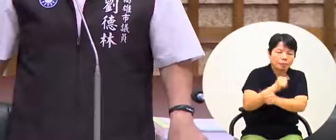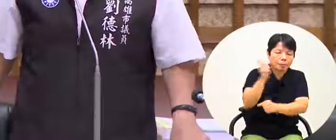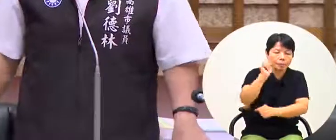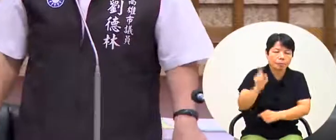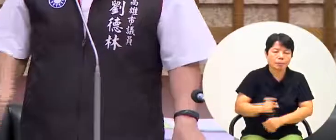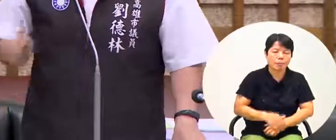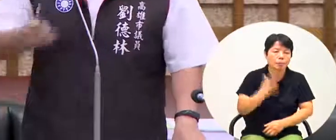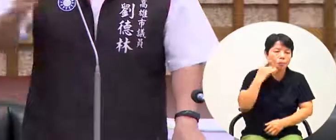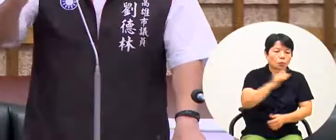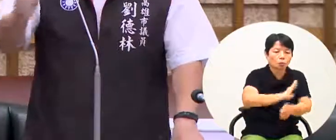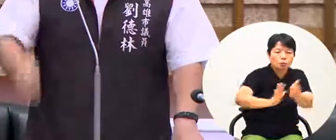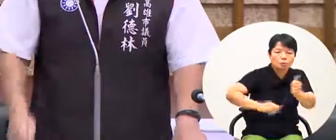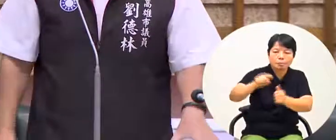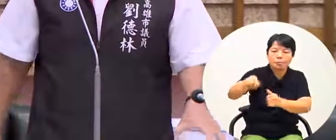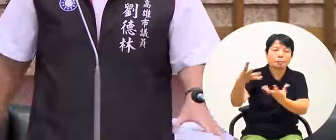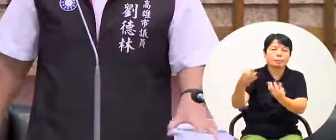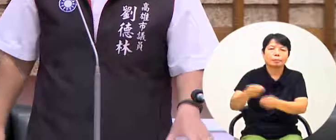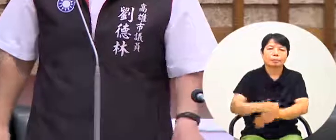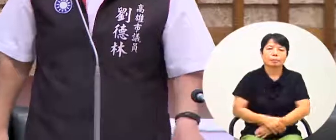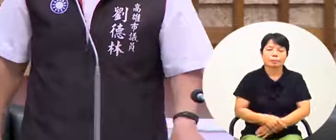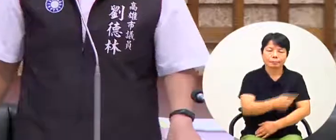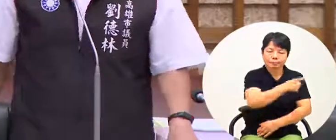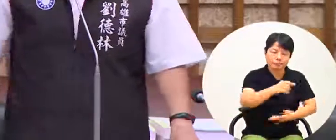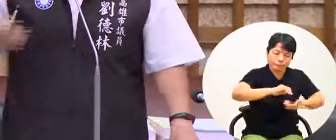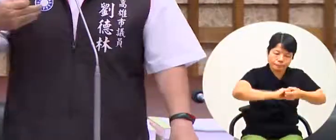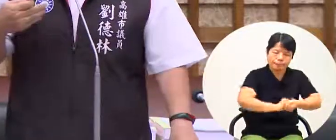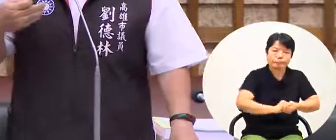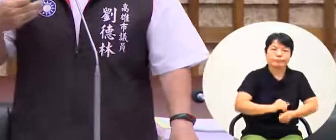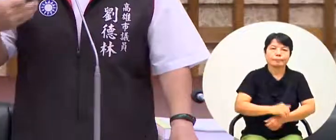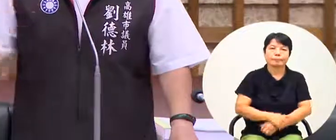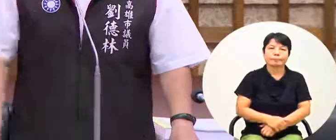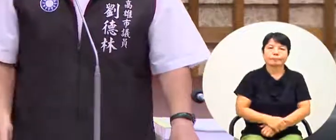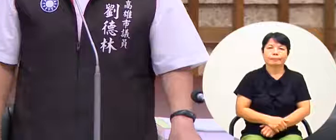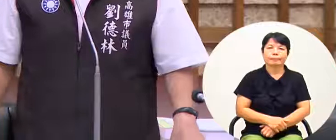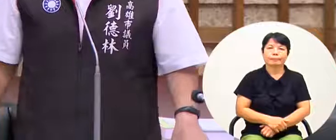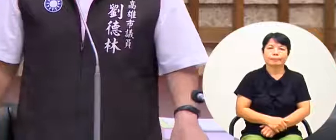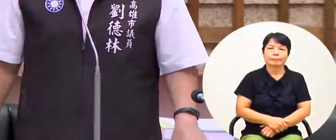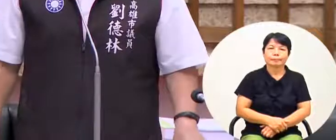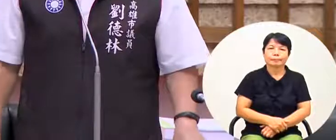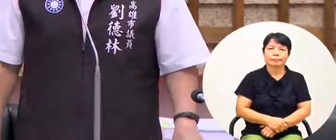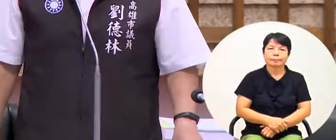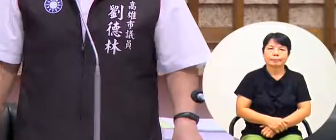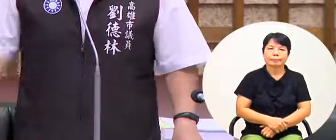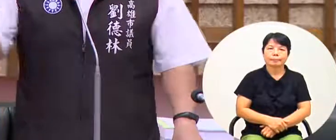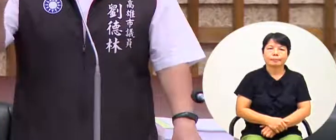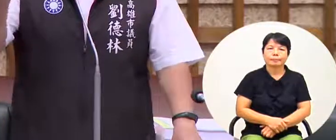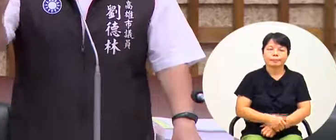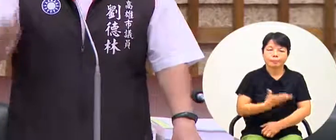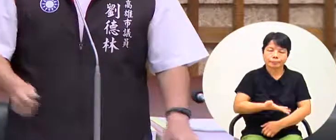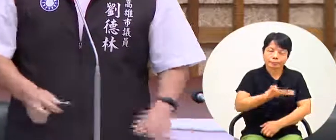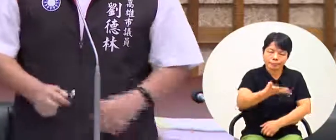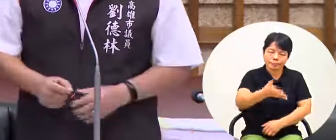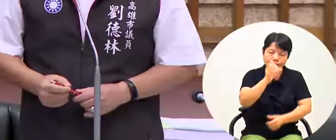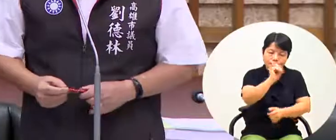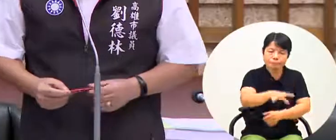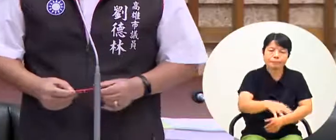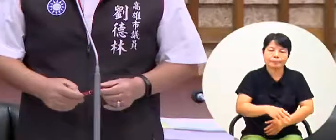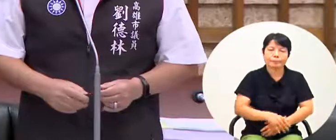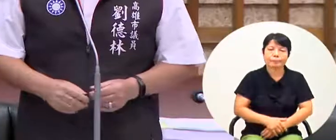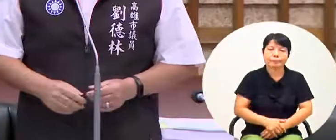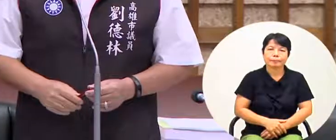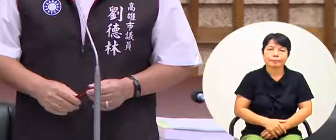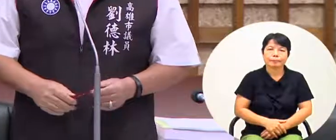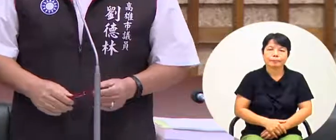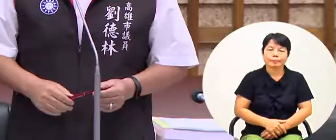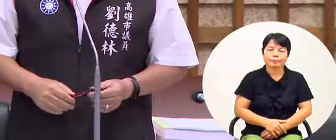么样来定定，这是我必须要再给你来加强的一个地方啊。第二点，